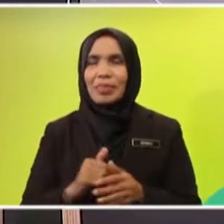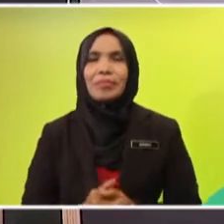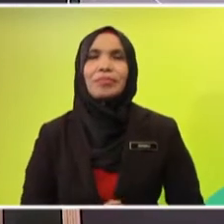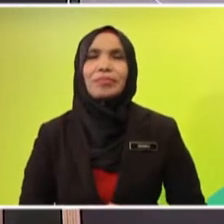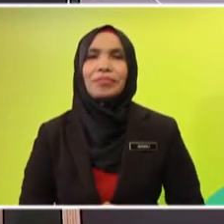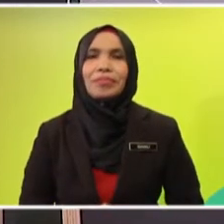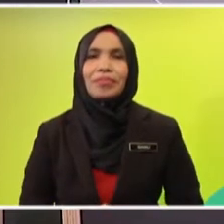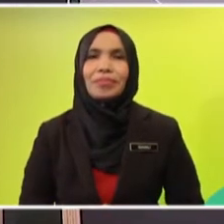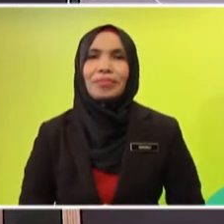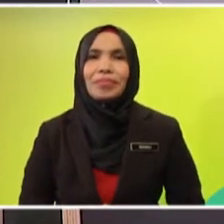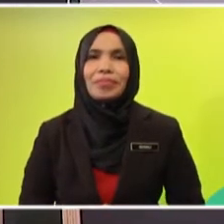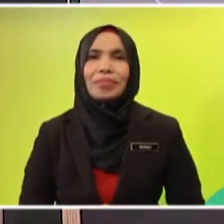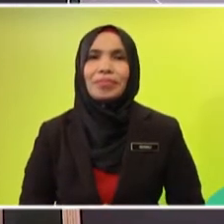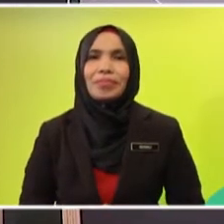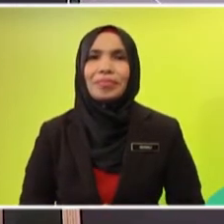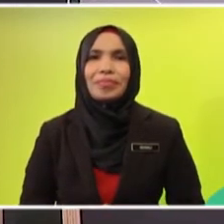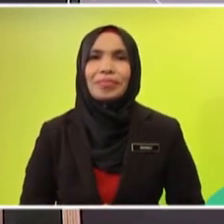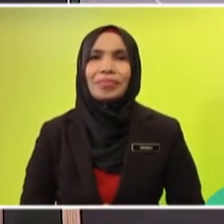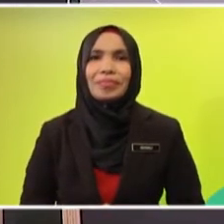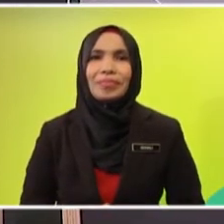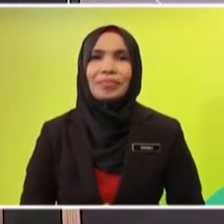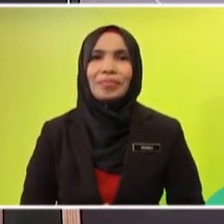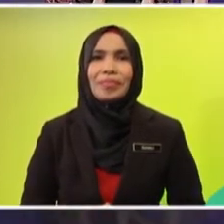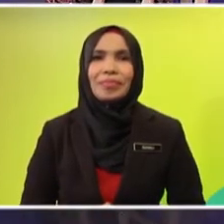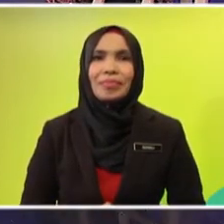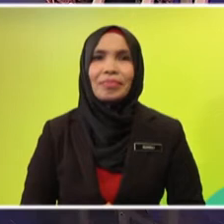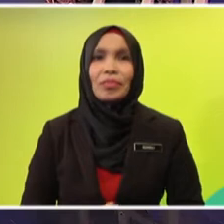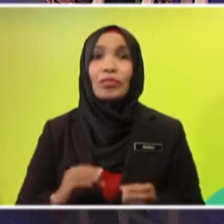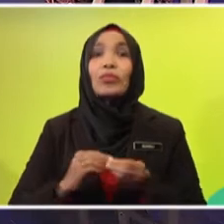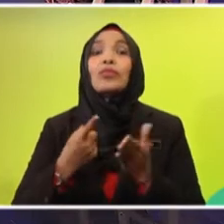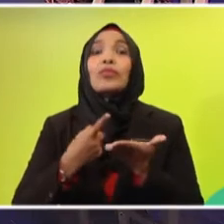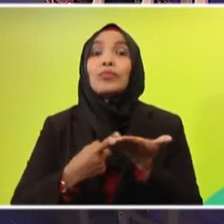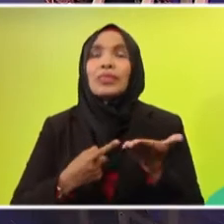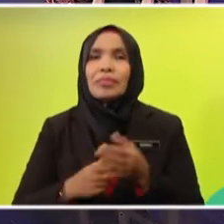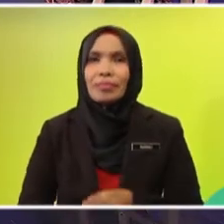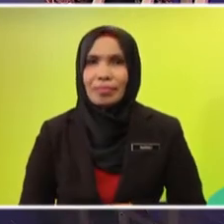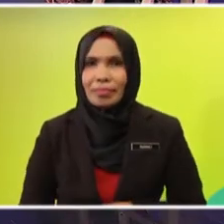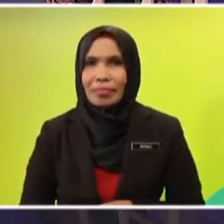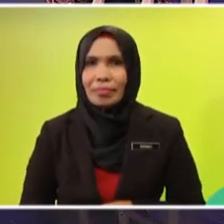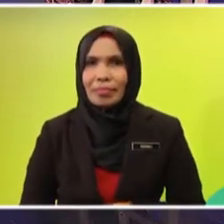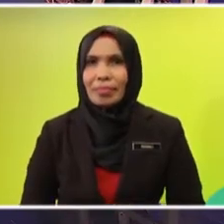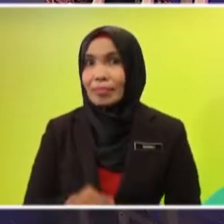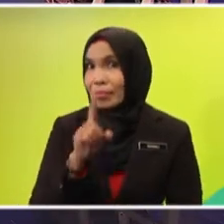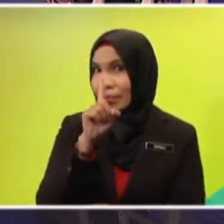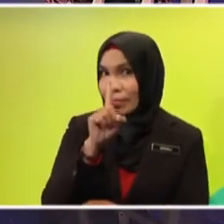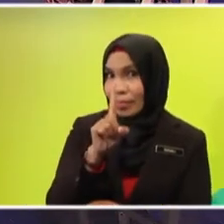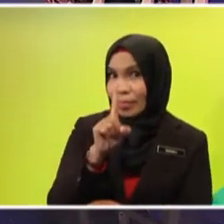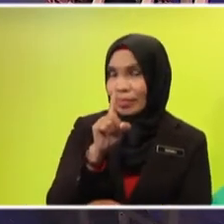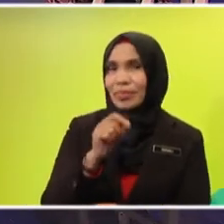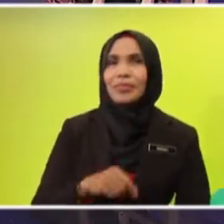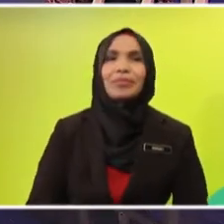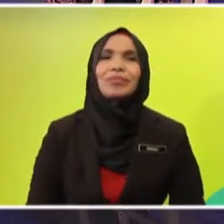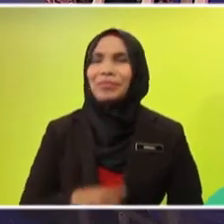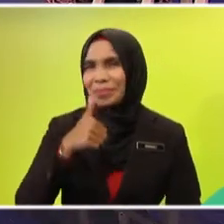oke fase Apakah ini file nombor satu oke